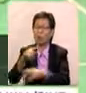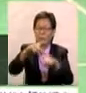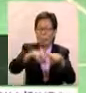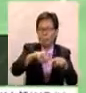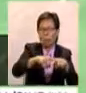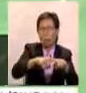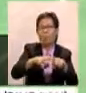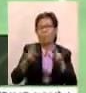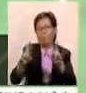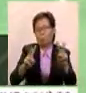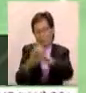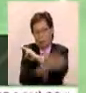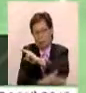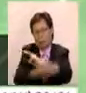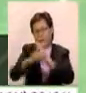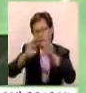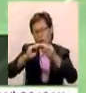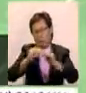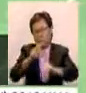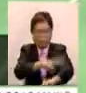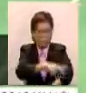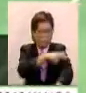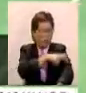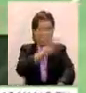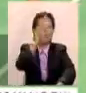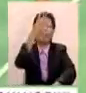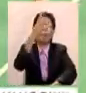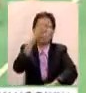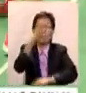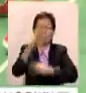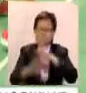negara dengan menghuni ranking kedudukan ke-14 dunia.